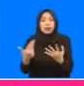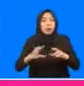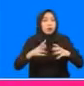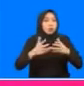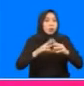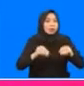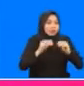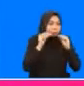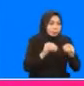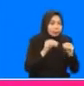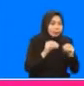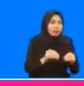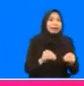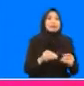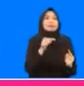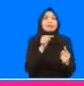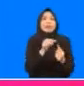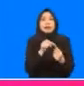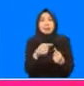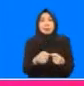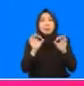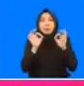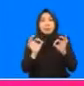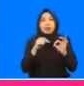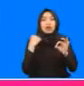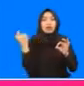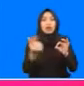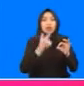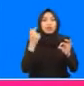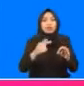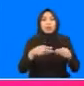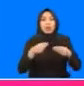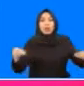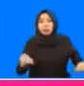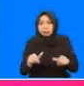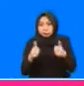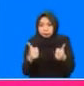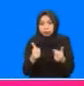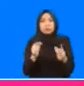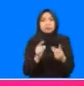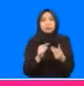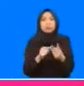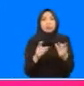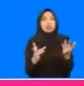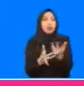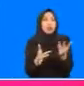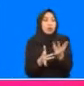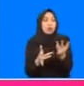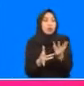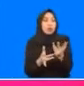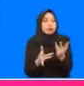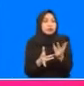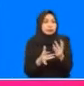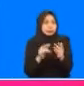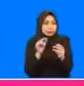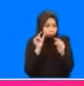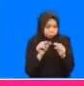yaitu pendidikan universal yang berkualitas, teknologi digital dalam